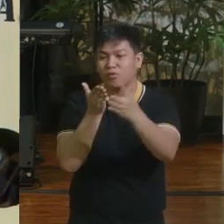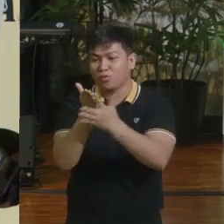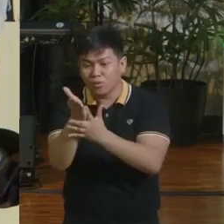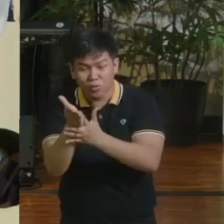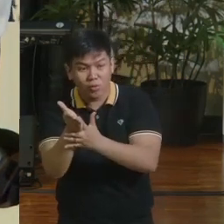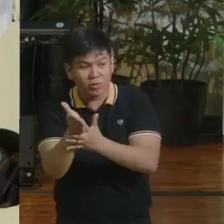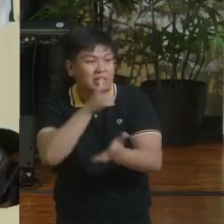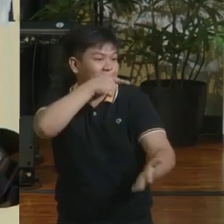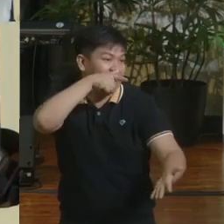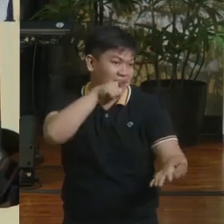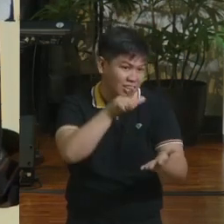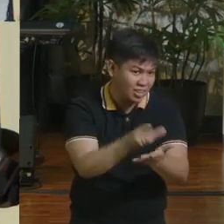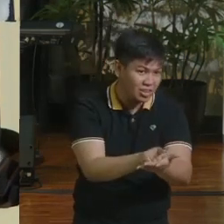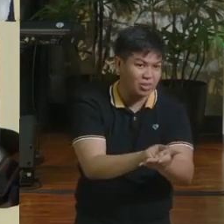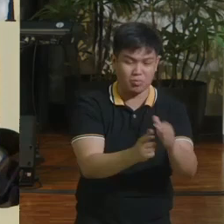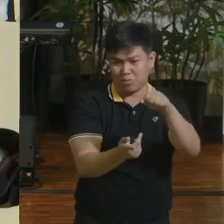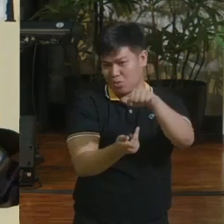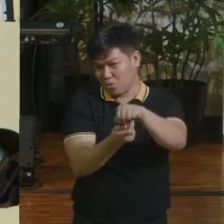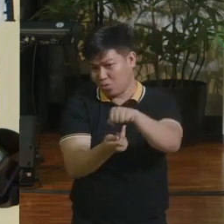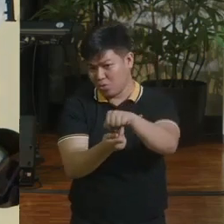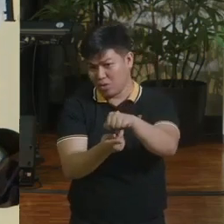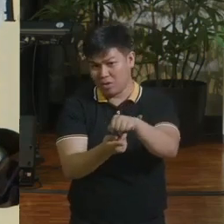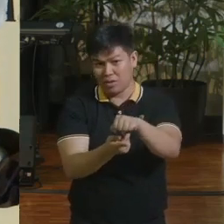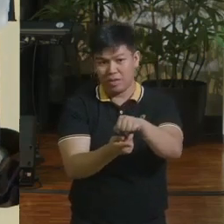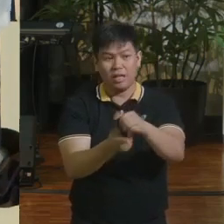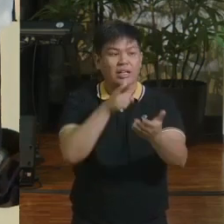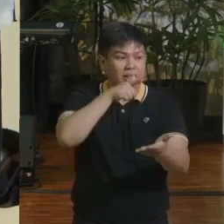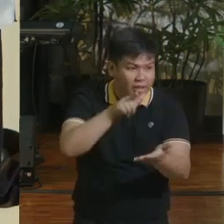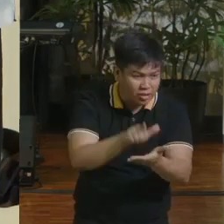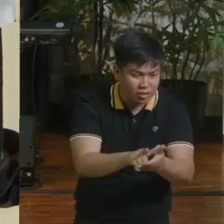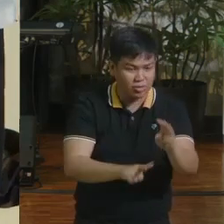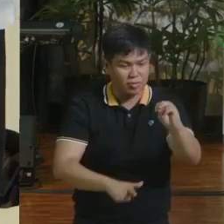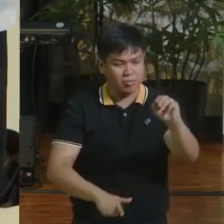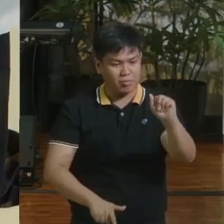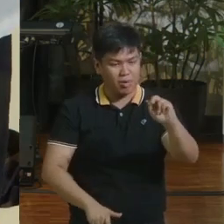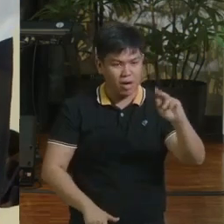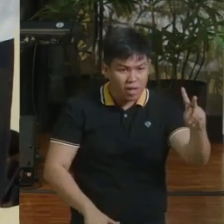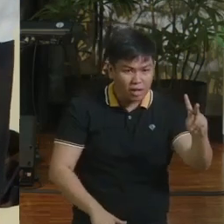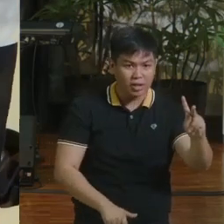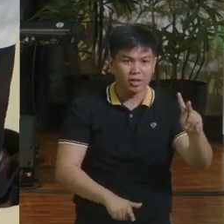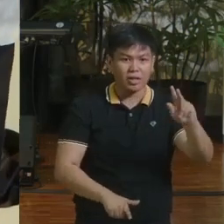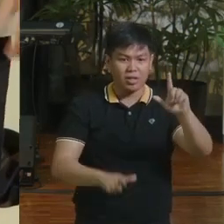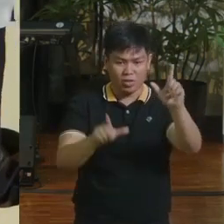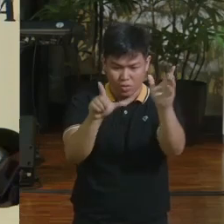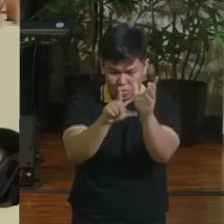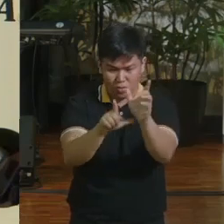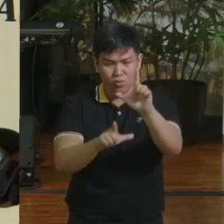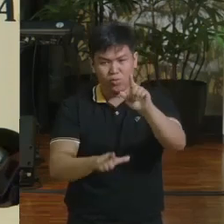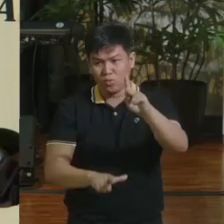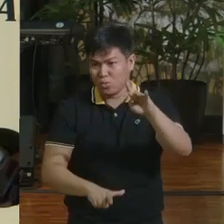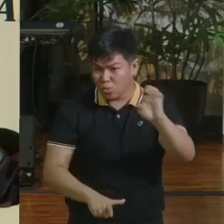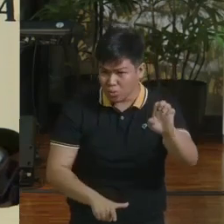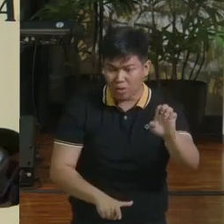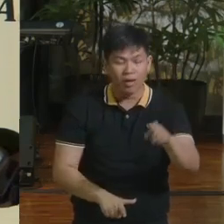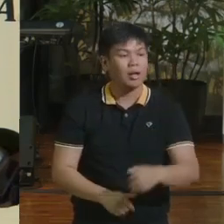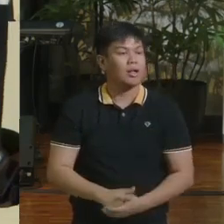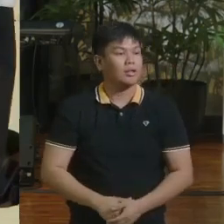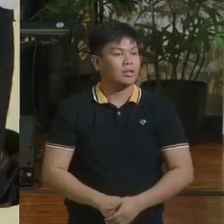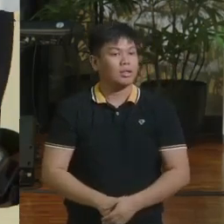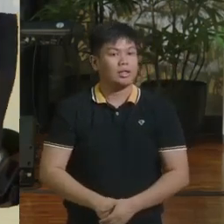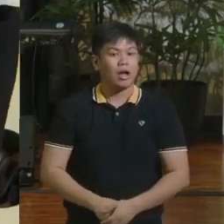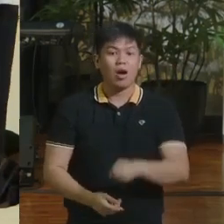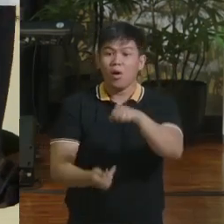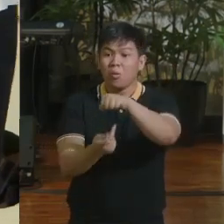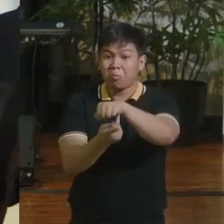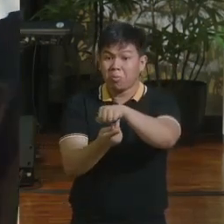pamamagitan ng mga tao katulad ni Pablo. Si Pablo po, hindi sinera ng gospel ng